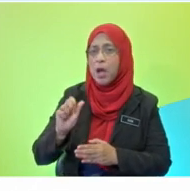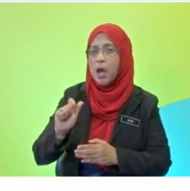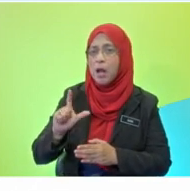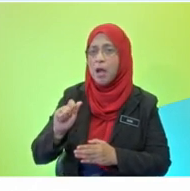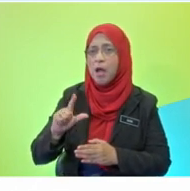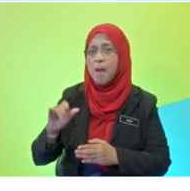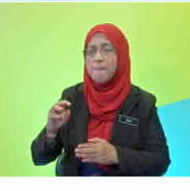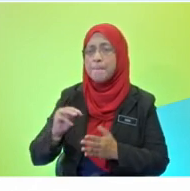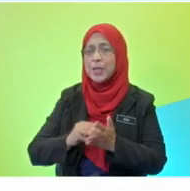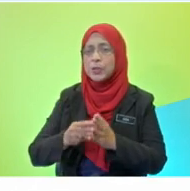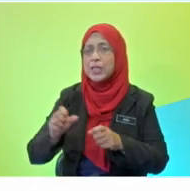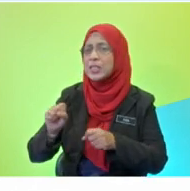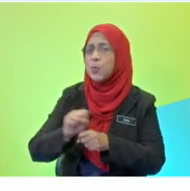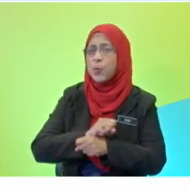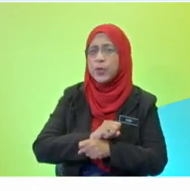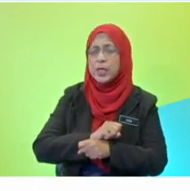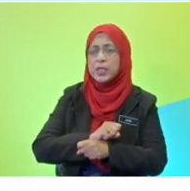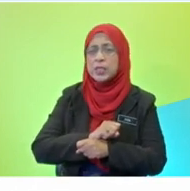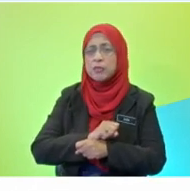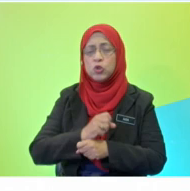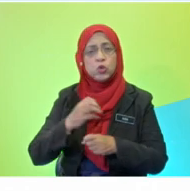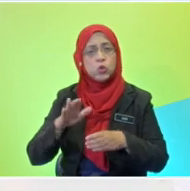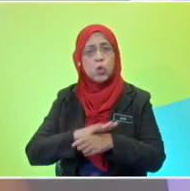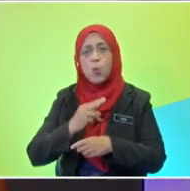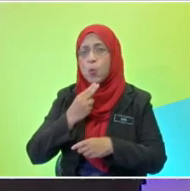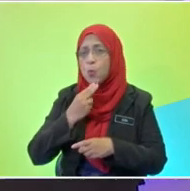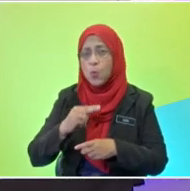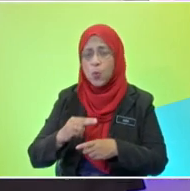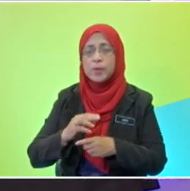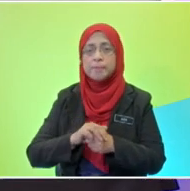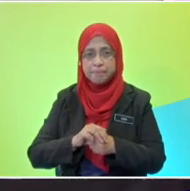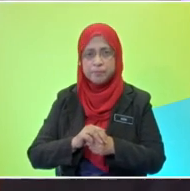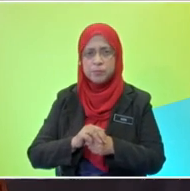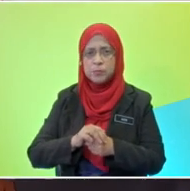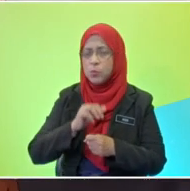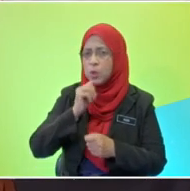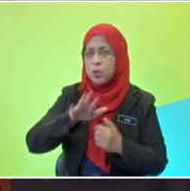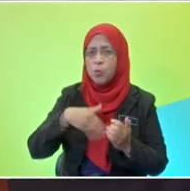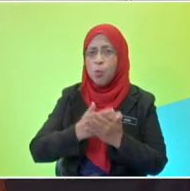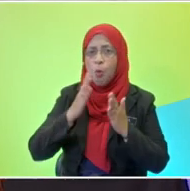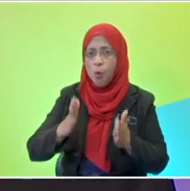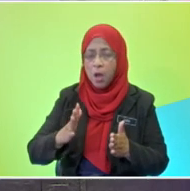dan orang yang di bawah tanggungannya dengan syarat ada syarat-syarat adalah buka semua